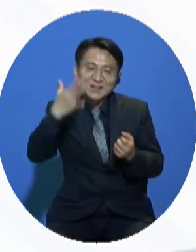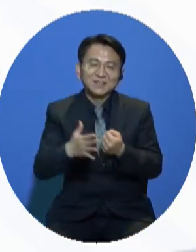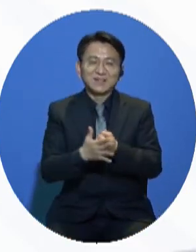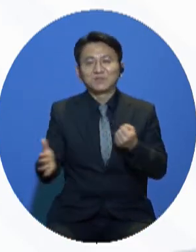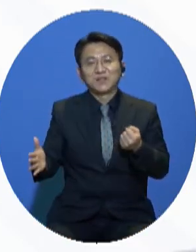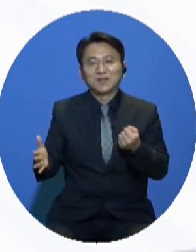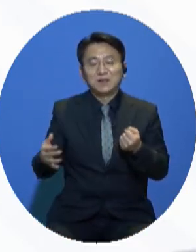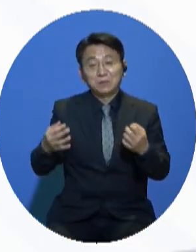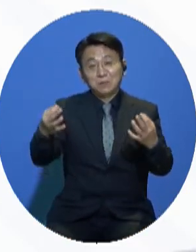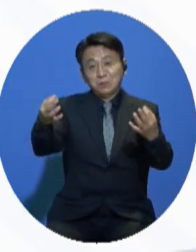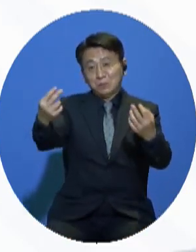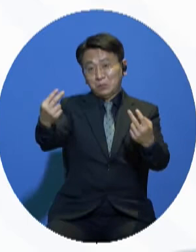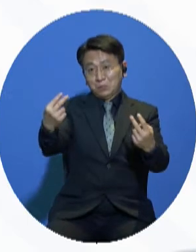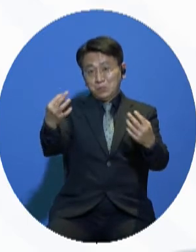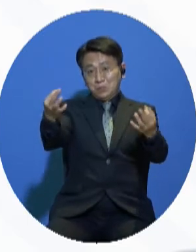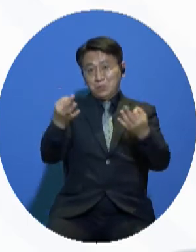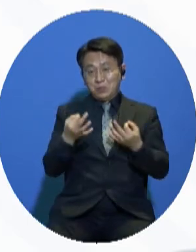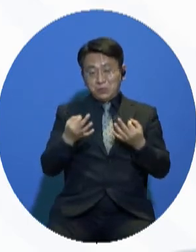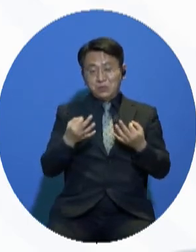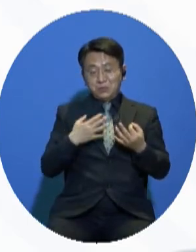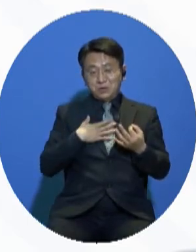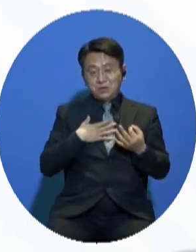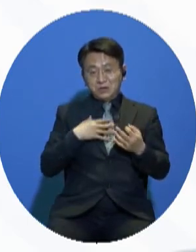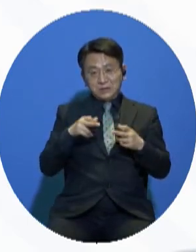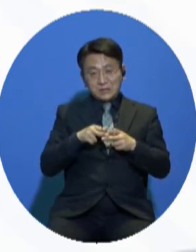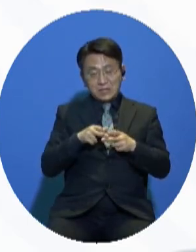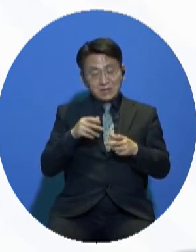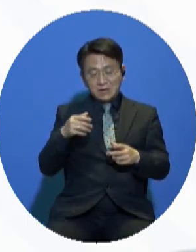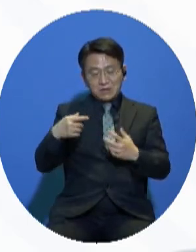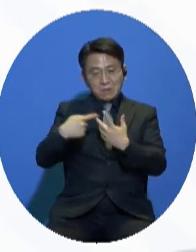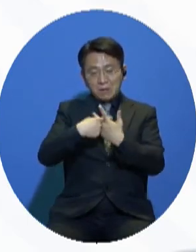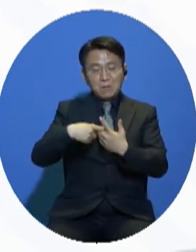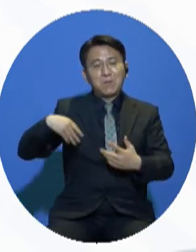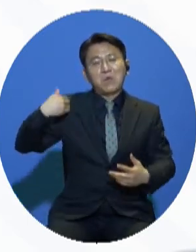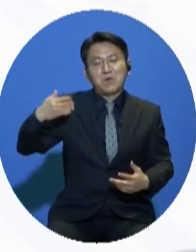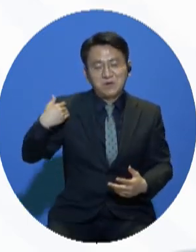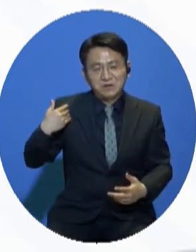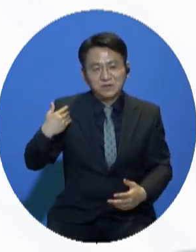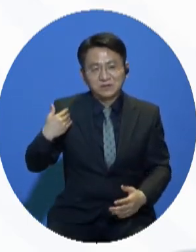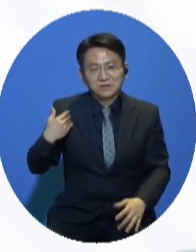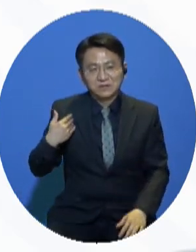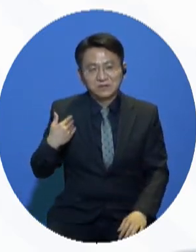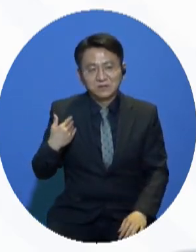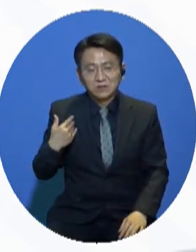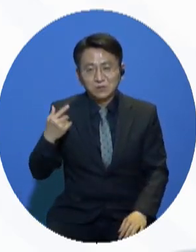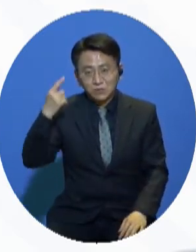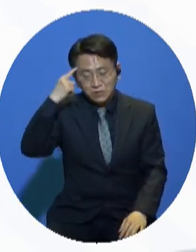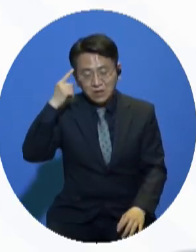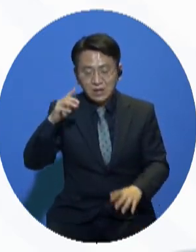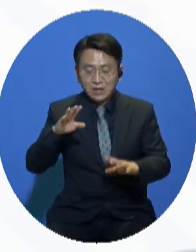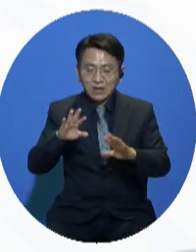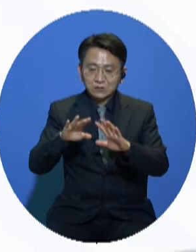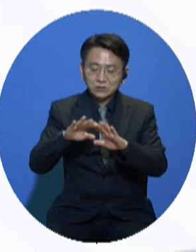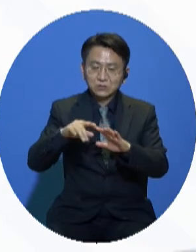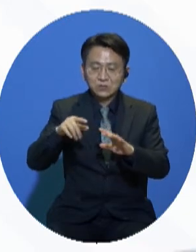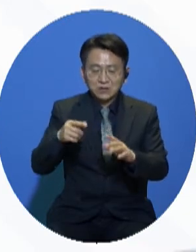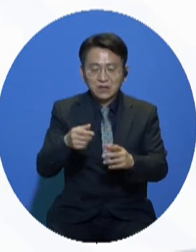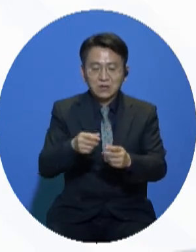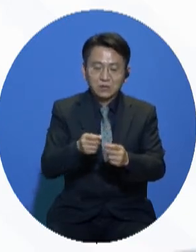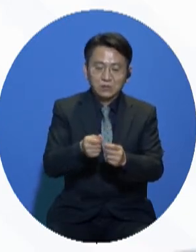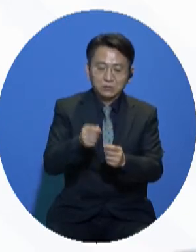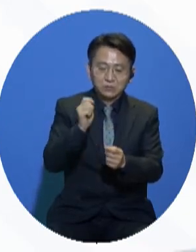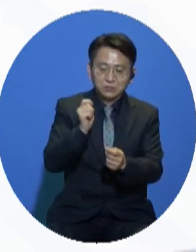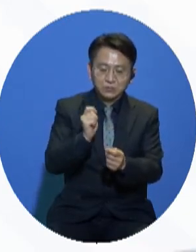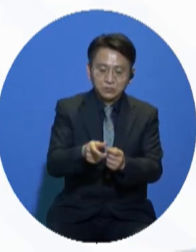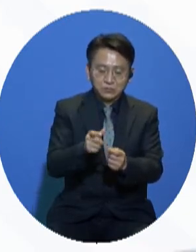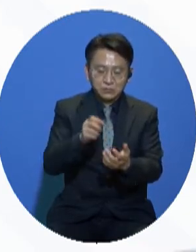one hand, and I can even tie my 깨닫지 shoelaces 제가 with 병이 one 있다는 것을 hand. 깨닫지 않는 경우가 많이 I kind of 있습니다. just need 한 one 손으로 finger 굉장히 to be 많은 able to 것을 할 hold 수 the knot 있습니다. down so I can 카드 go 게임도 around. 할 수